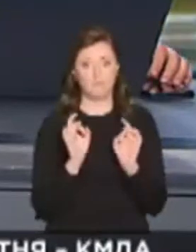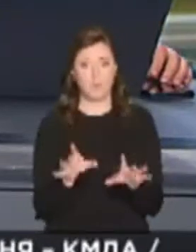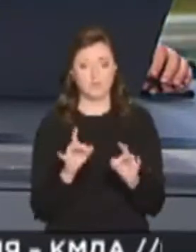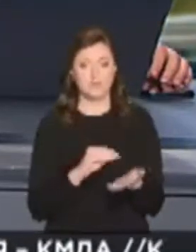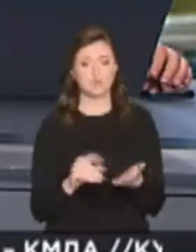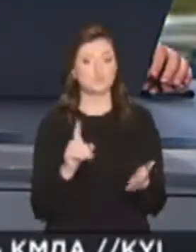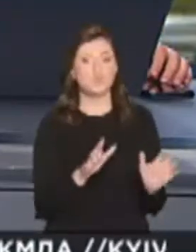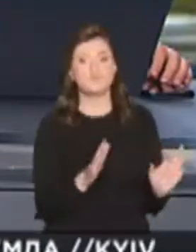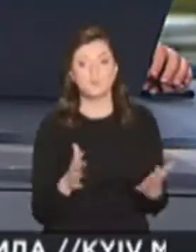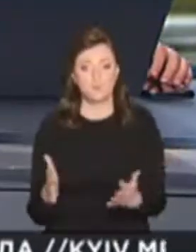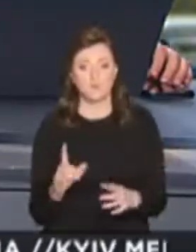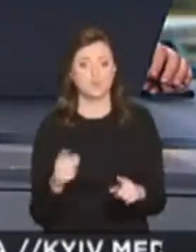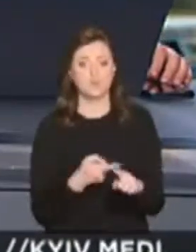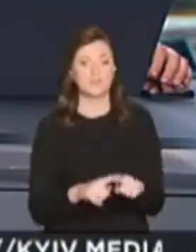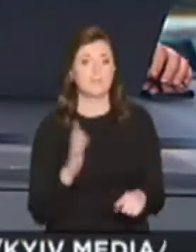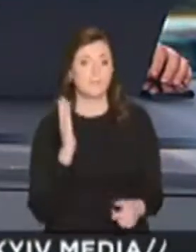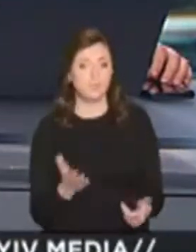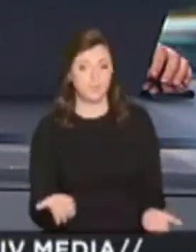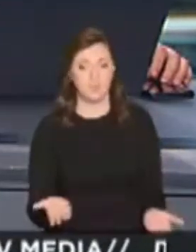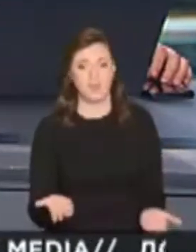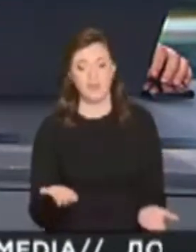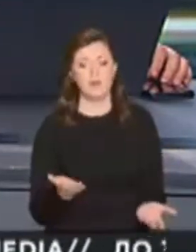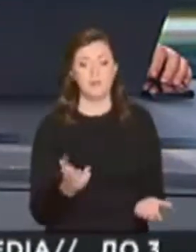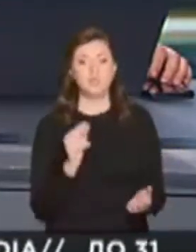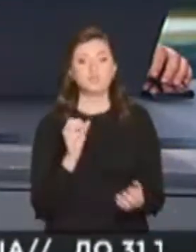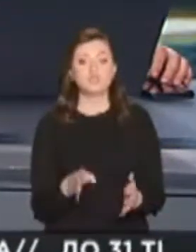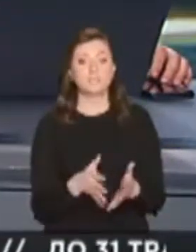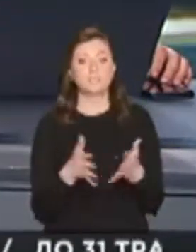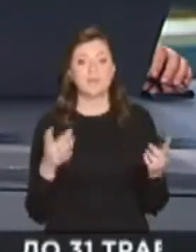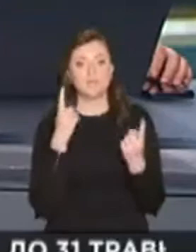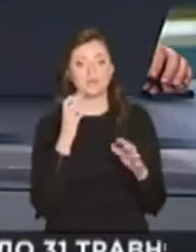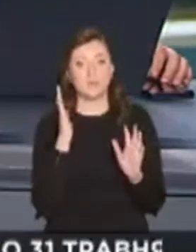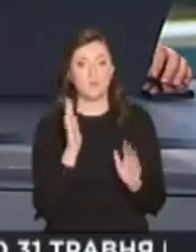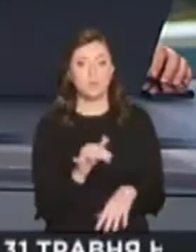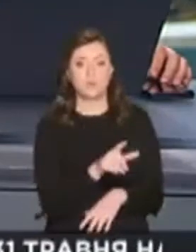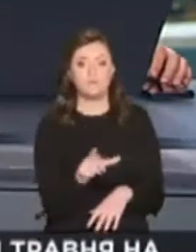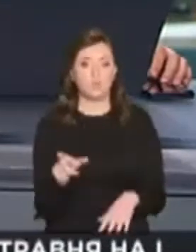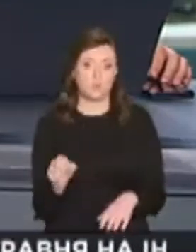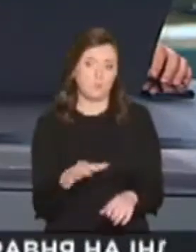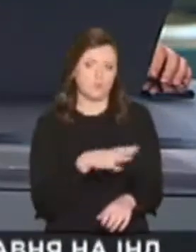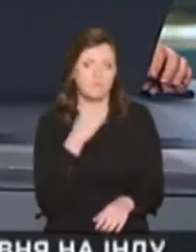журналістам, що відбувається, що це буде. Тому що от чим більше інформації буде в людей, тим, можливо, краще і для вас.